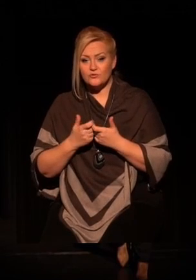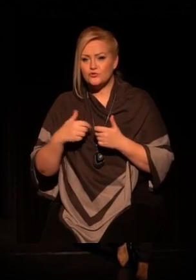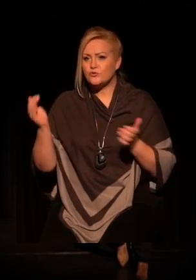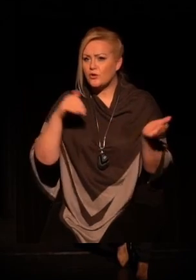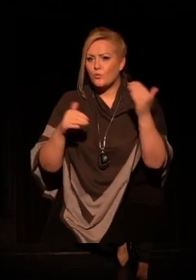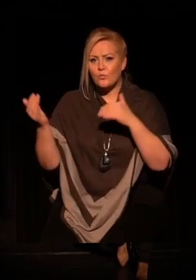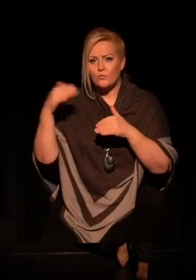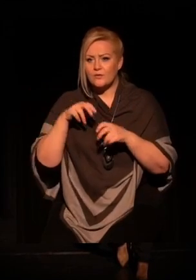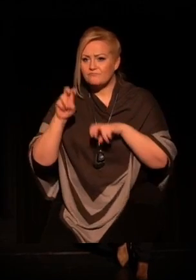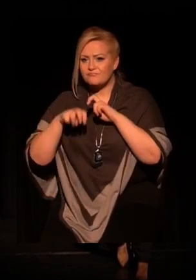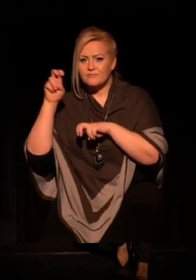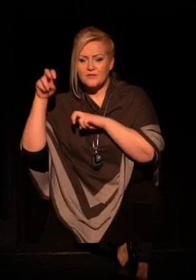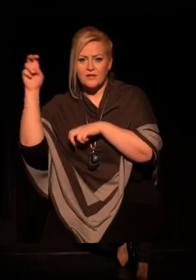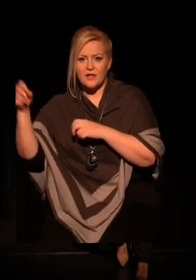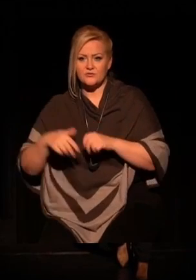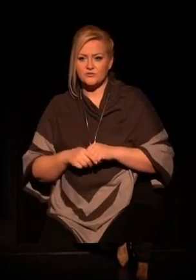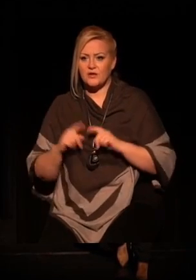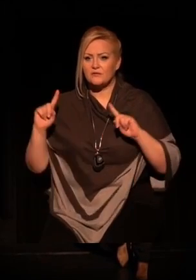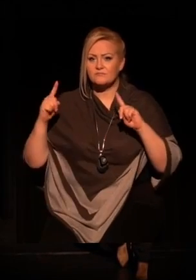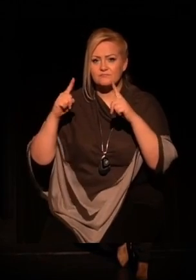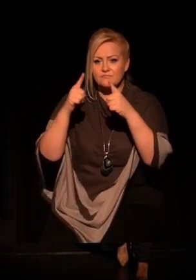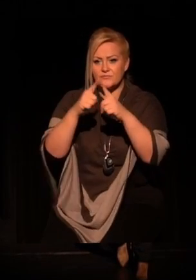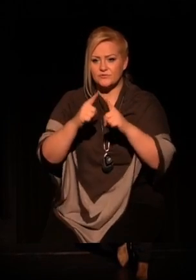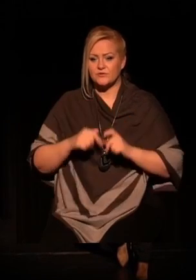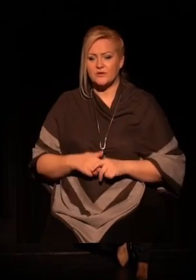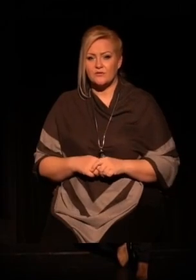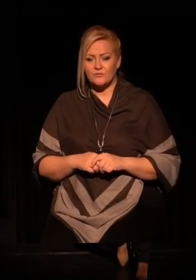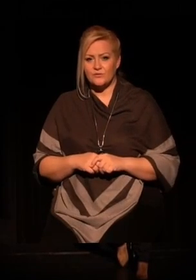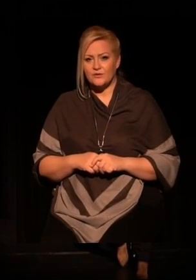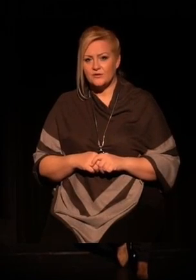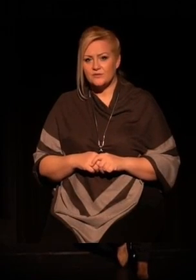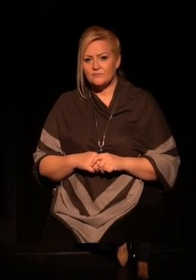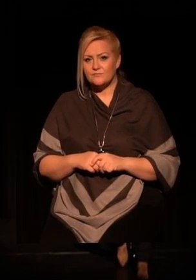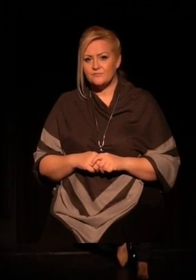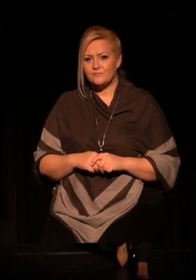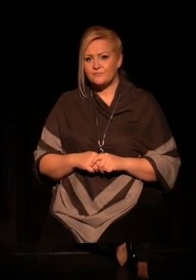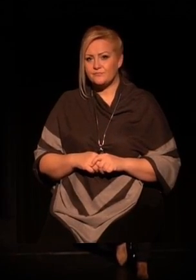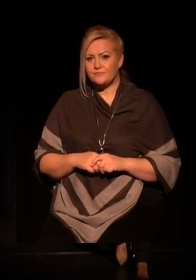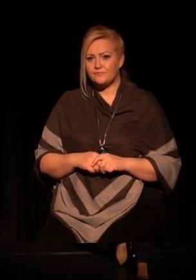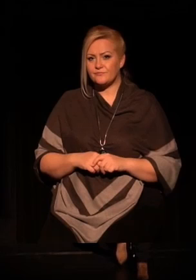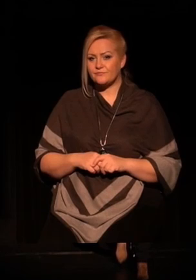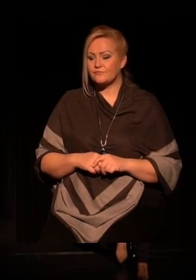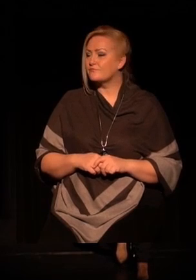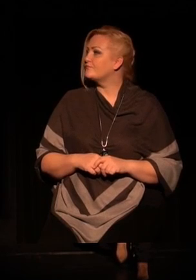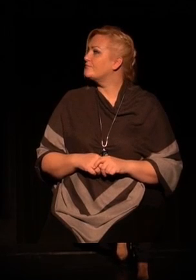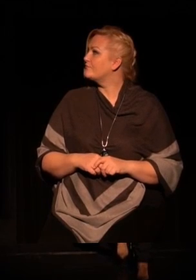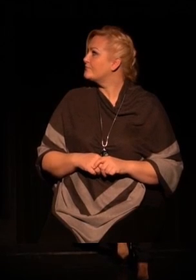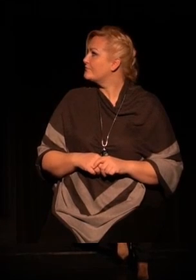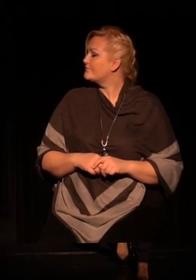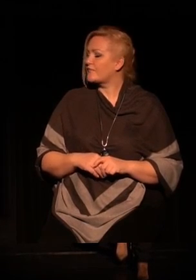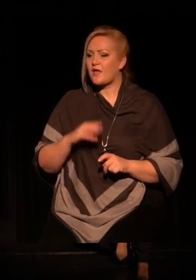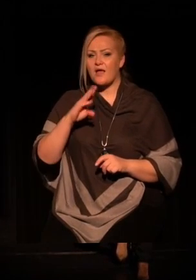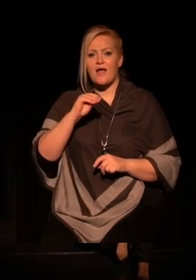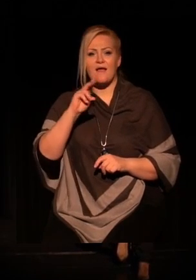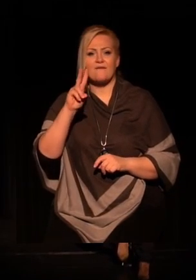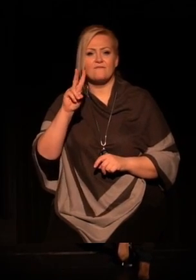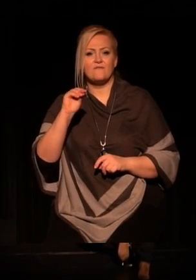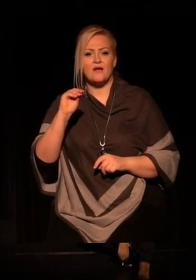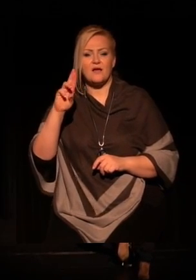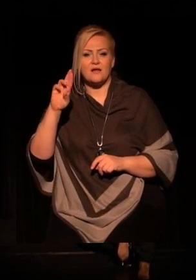wspinają, chociaż czy to wierzchołki, czy to szczyty górskie, czy to ten prawdziwy Everest, czy jest